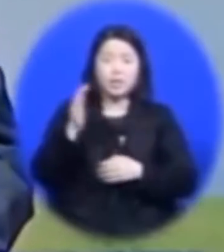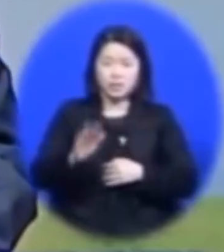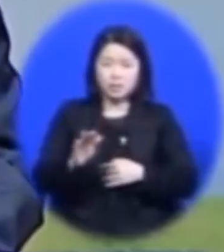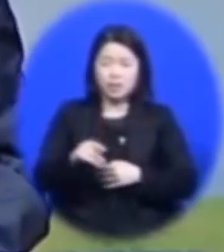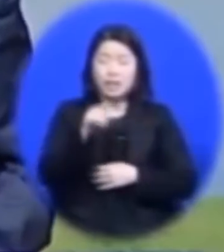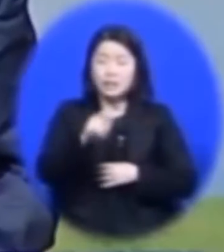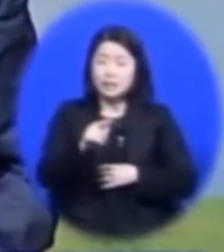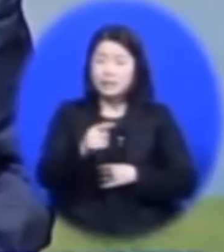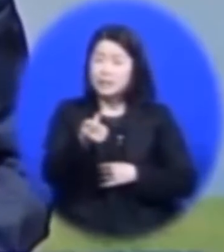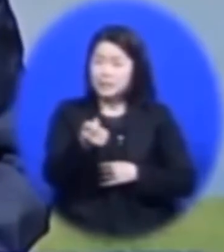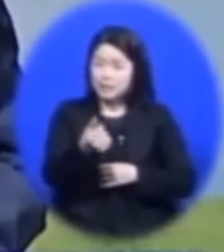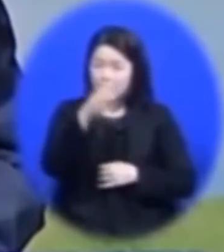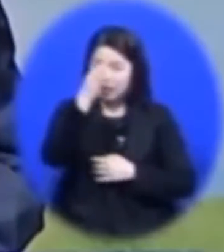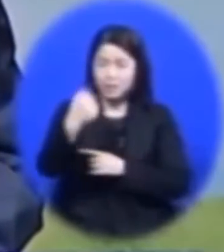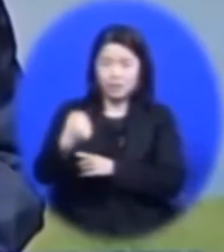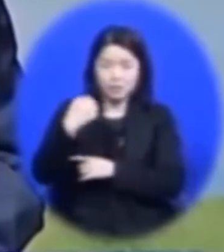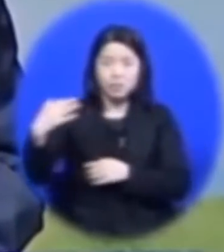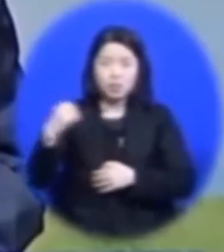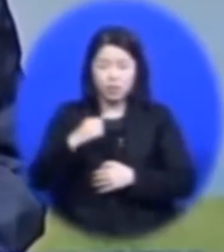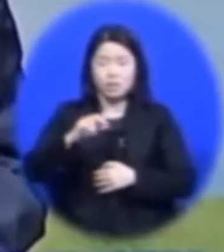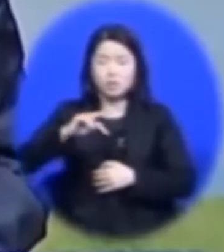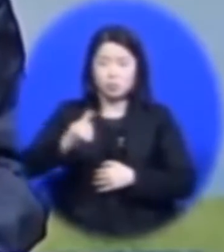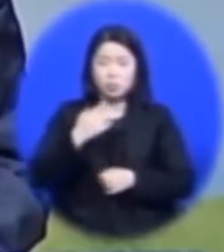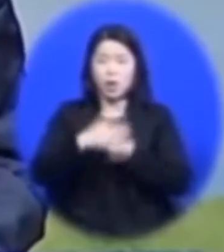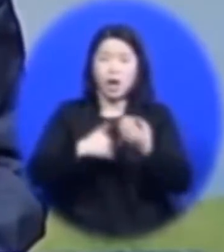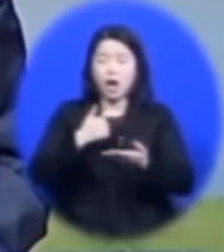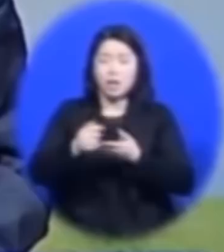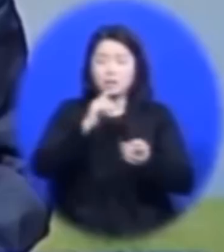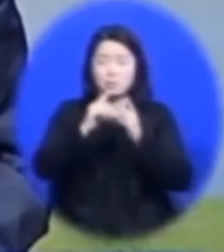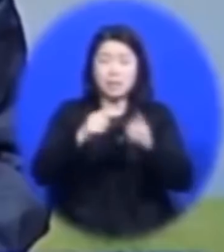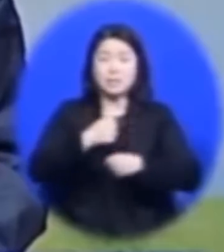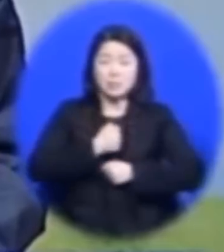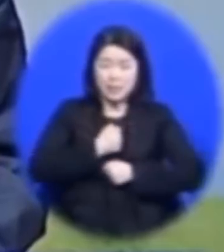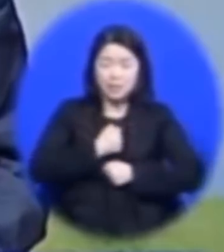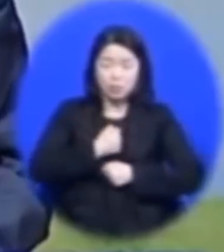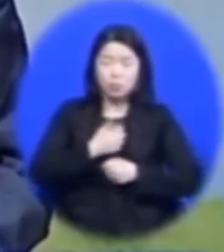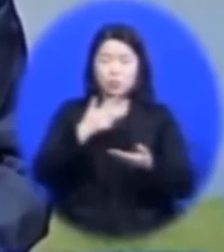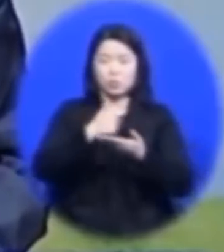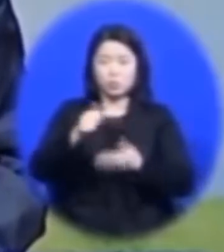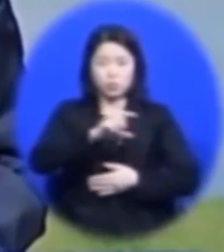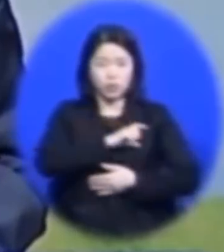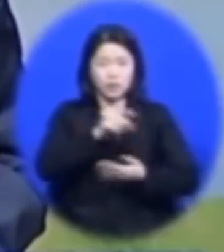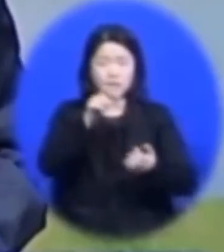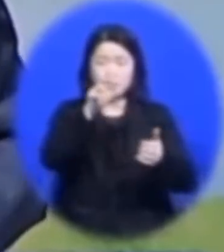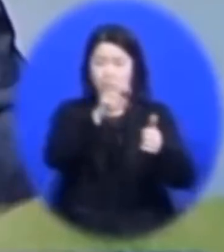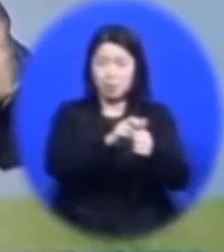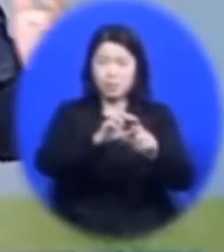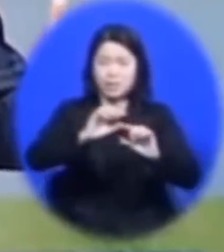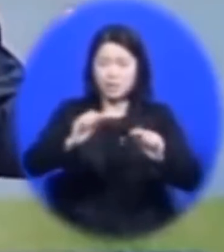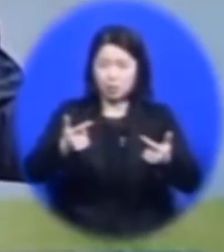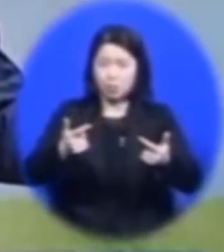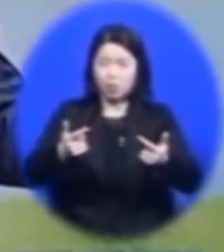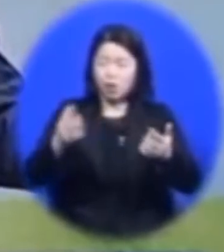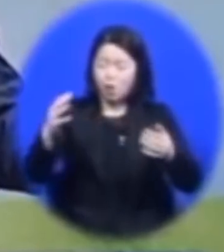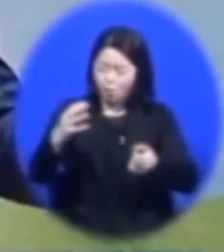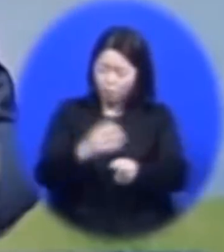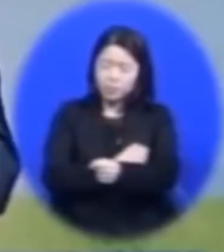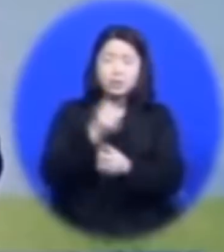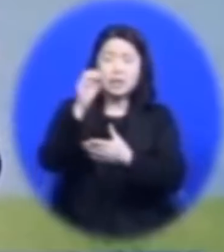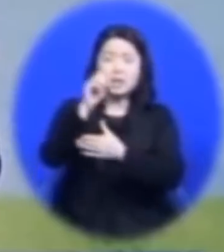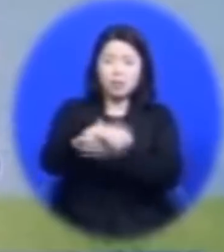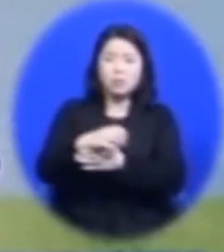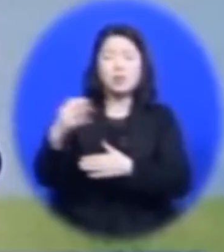그 작은 능력을 가지고도 하나님의 말씀을 지키고 주위에 이름을 배반하지 않으므로 엄청난 열매를 맺어